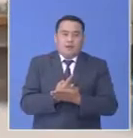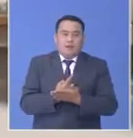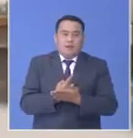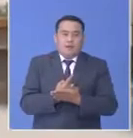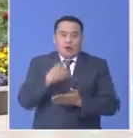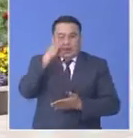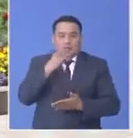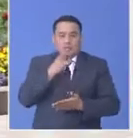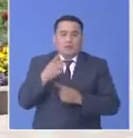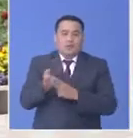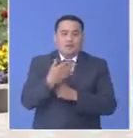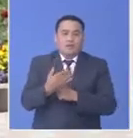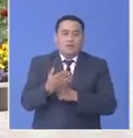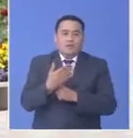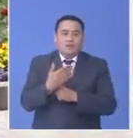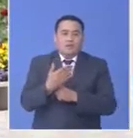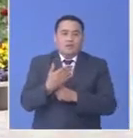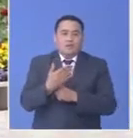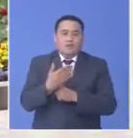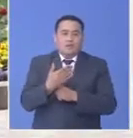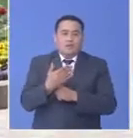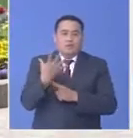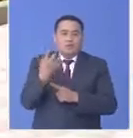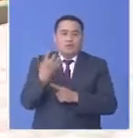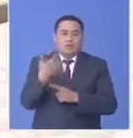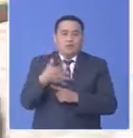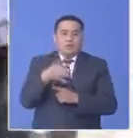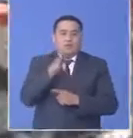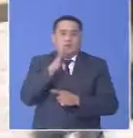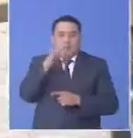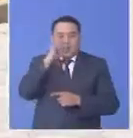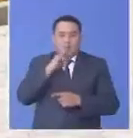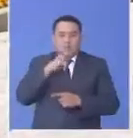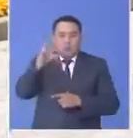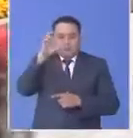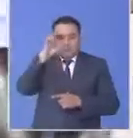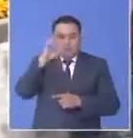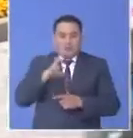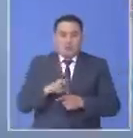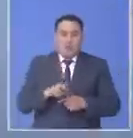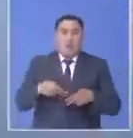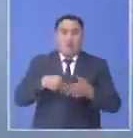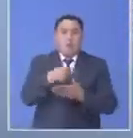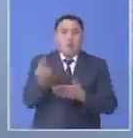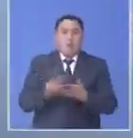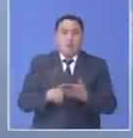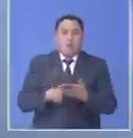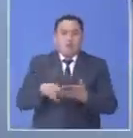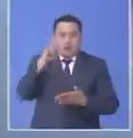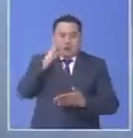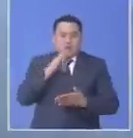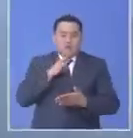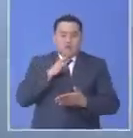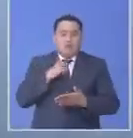с казахстанским флагом, и стяг, посвященный 550-летию казахского ханства. Также с подписями жителей городов Казахстана.